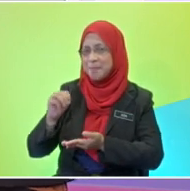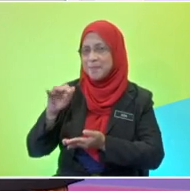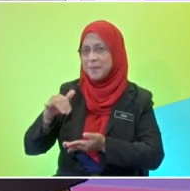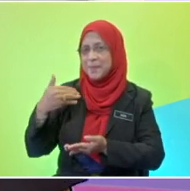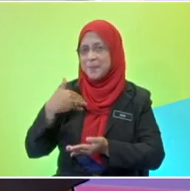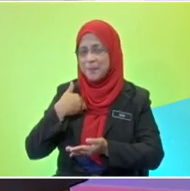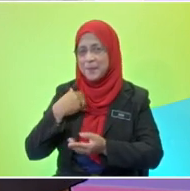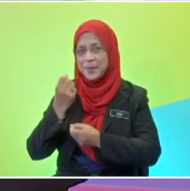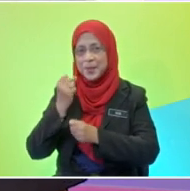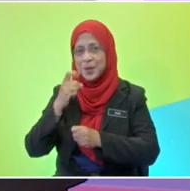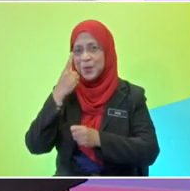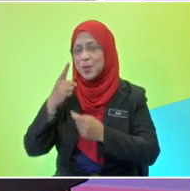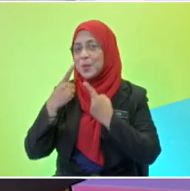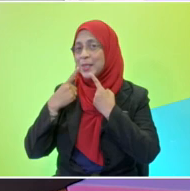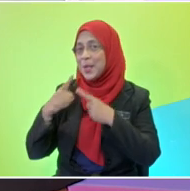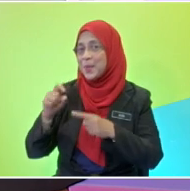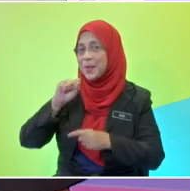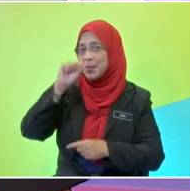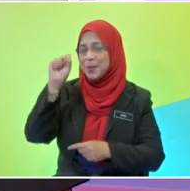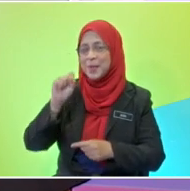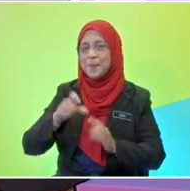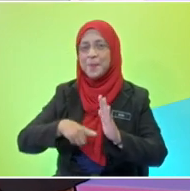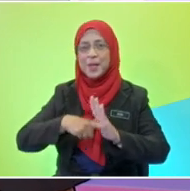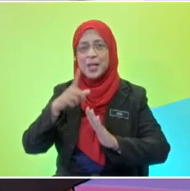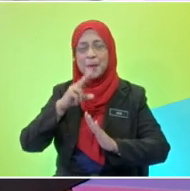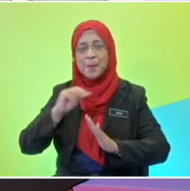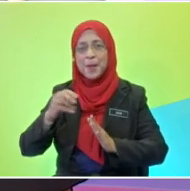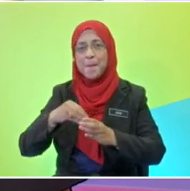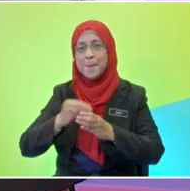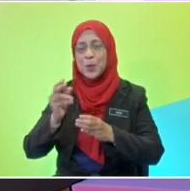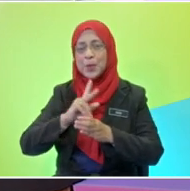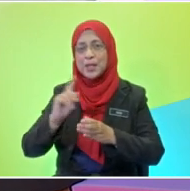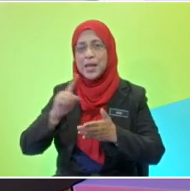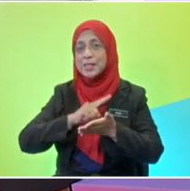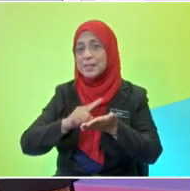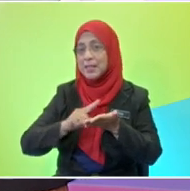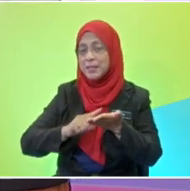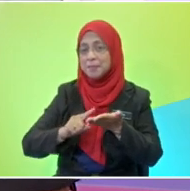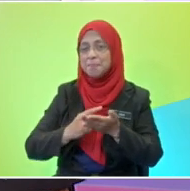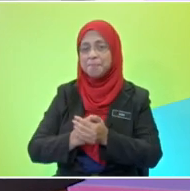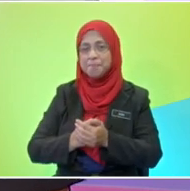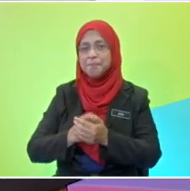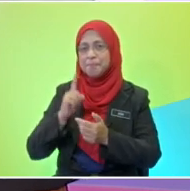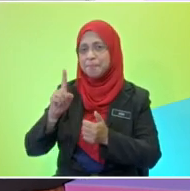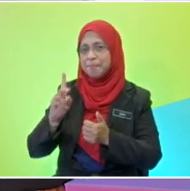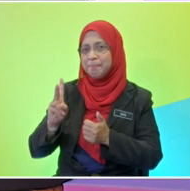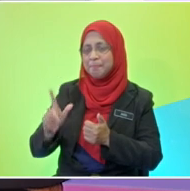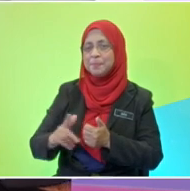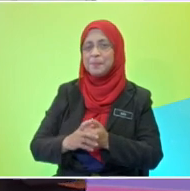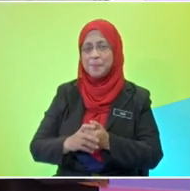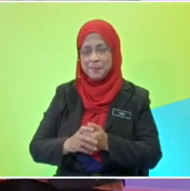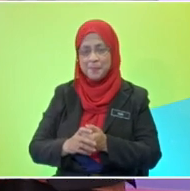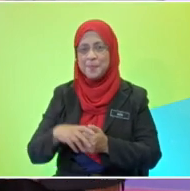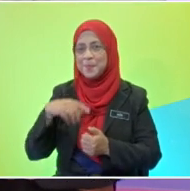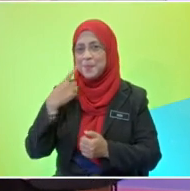bersedia untuk menjawab kelebihan mengeluarkan zakat bagi seorang satu ah Saya tidak menggunakan